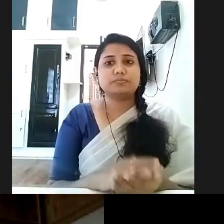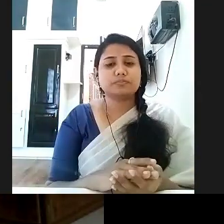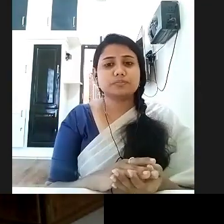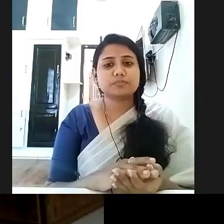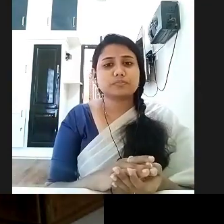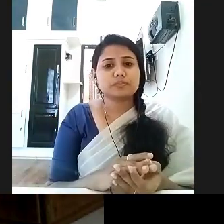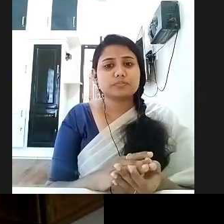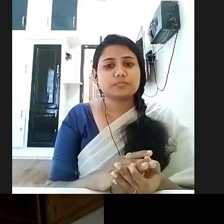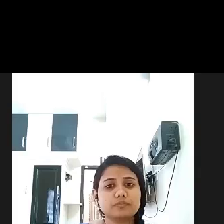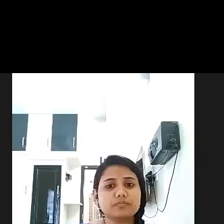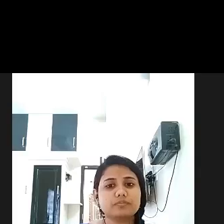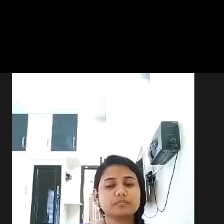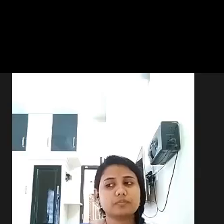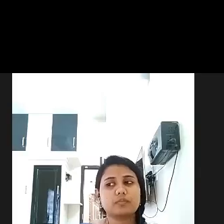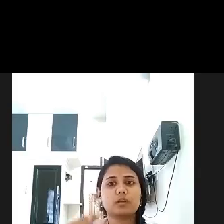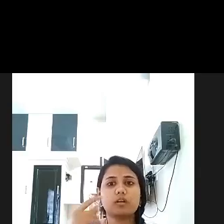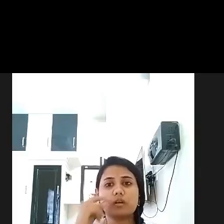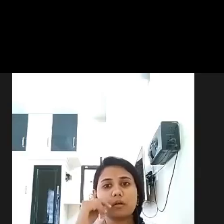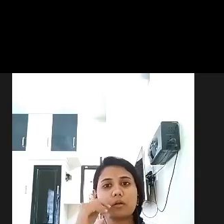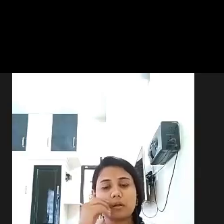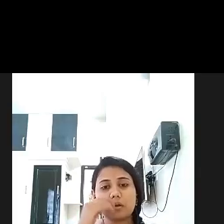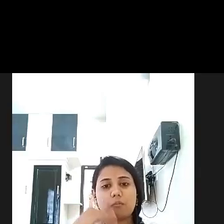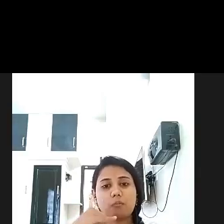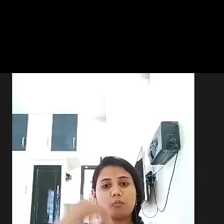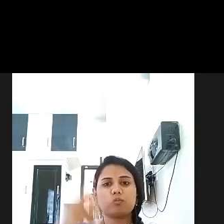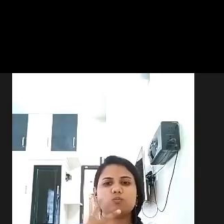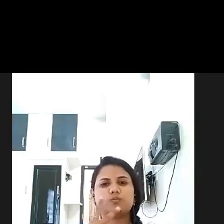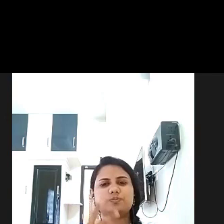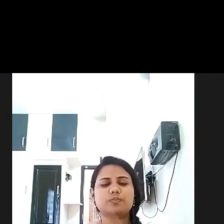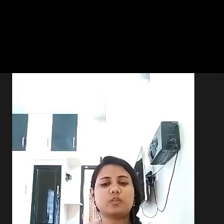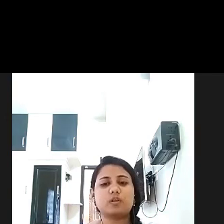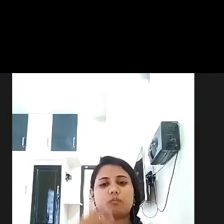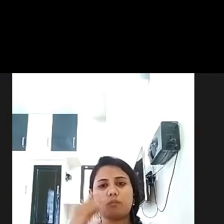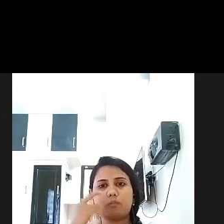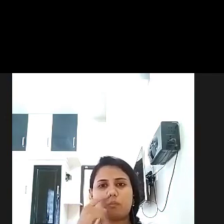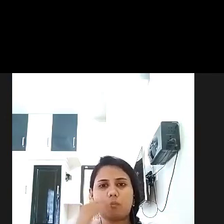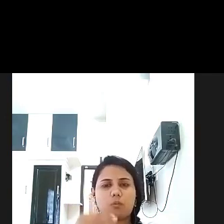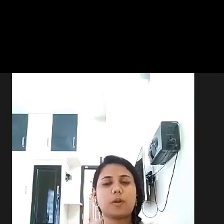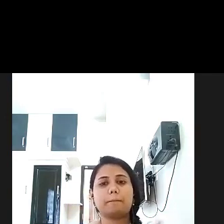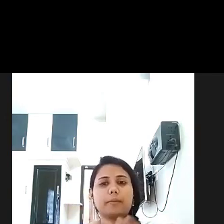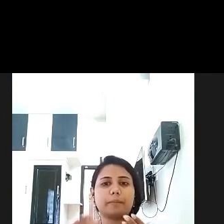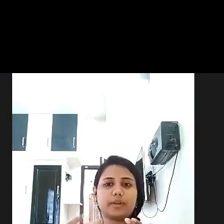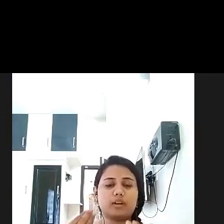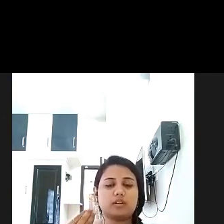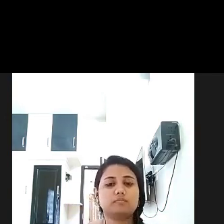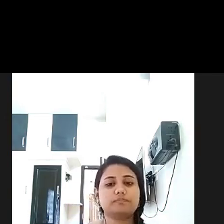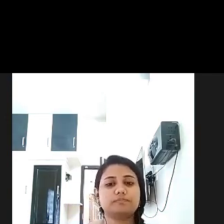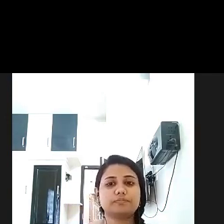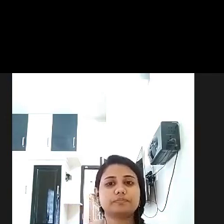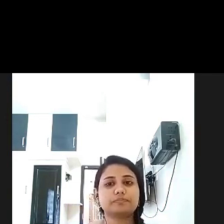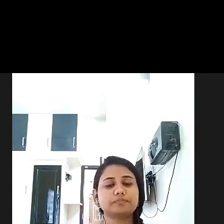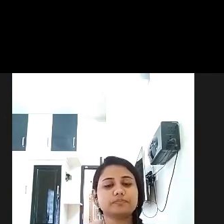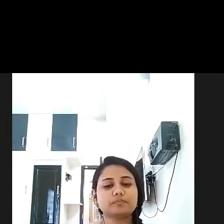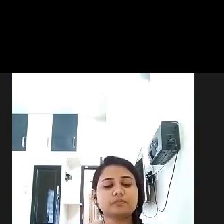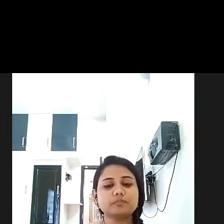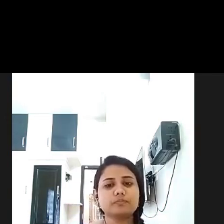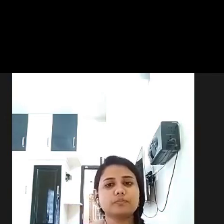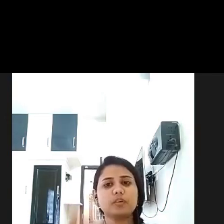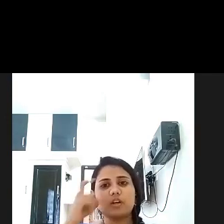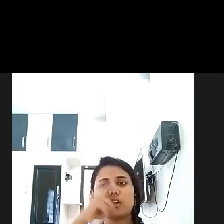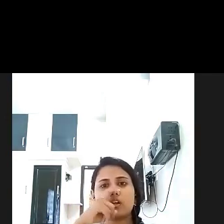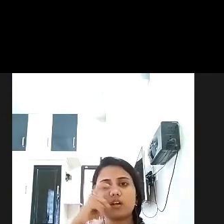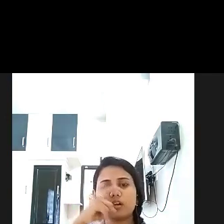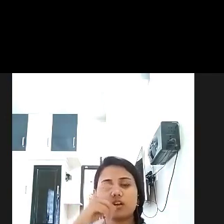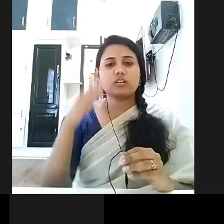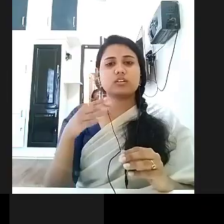മോനെ ഒന്ന് കാണണം കേട്ടോ. 2 കൊല്ലായിട്ടല്ലേ കണ്ടിട്ട്. മാമിനെ കാണിച്ചാലും കുഴപ്പമുണ്ടാവില്ല. മാമിനെ കാണിക്കുന്നതായിരിക്കും നല്ലത്. ഞങ്ങൾക്കിപ്പോ കോഴിക്കോട് വരെ